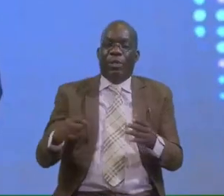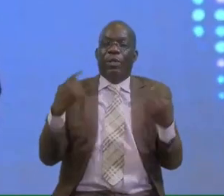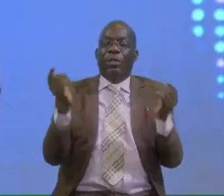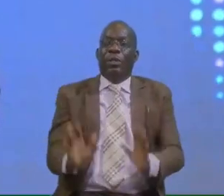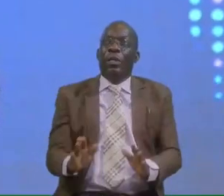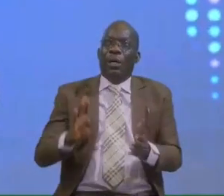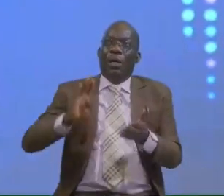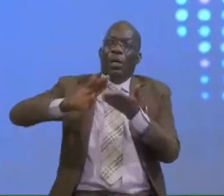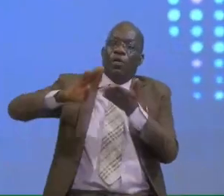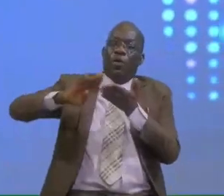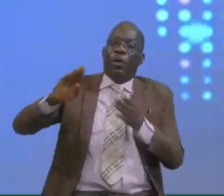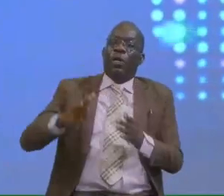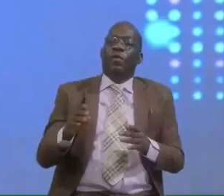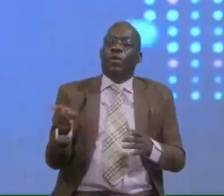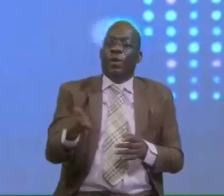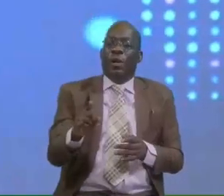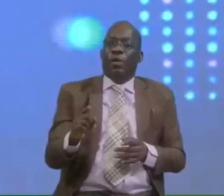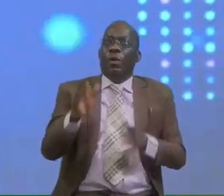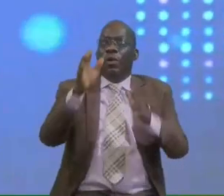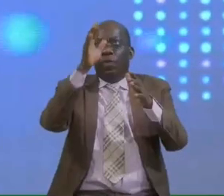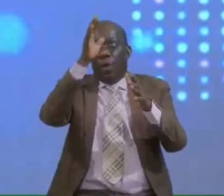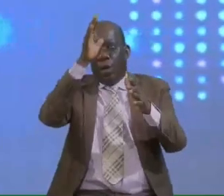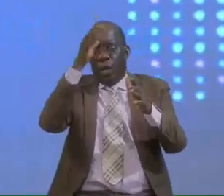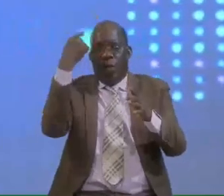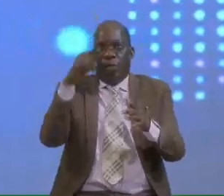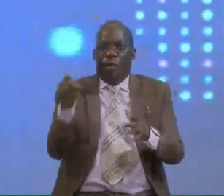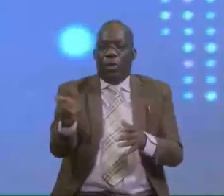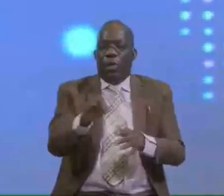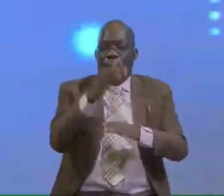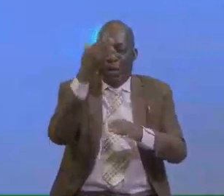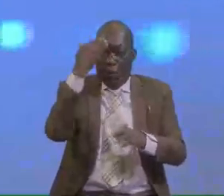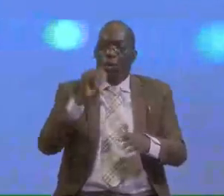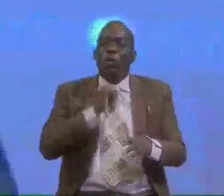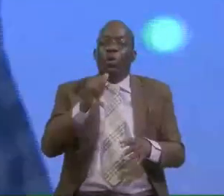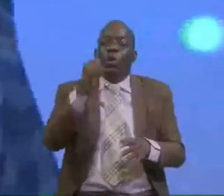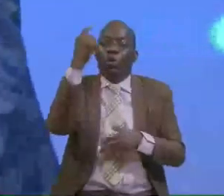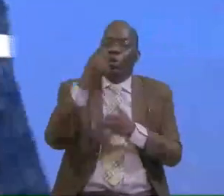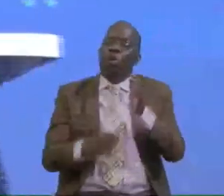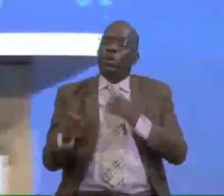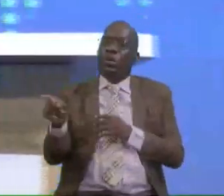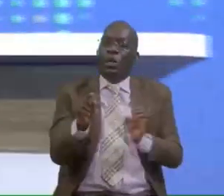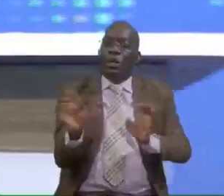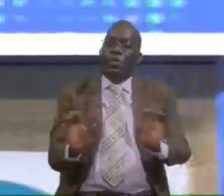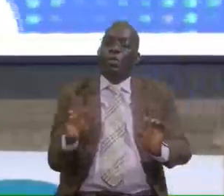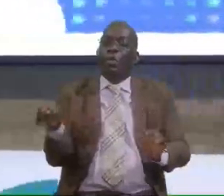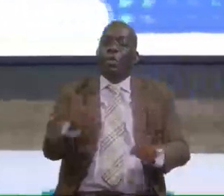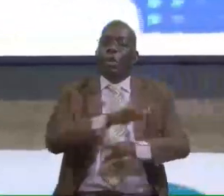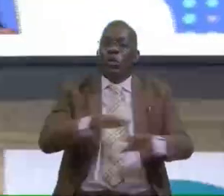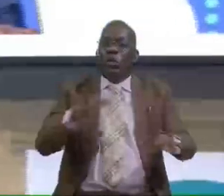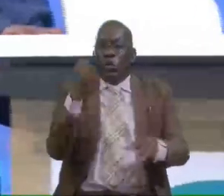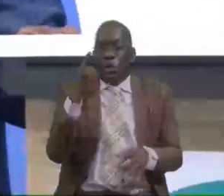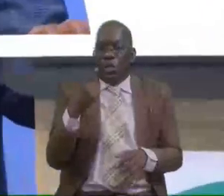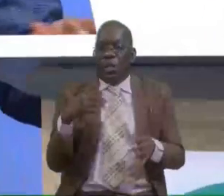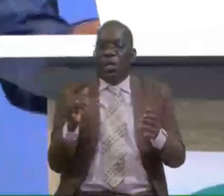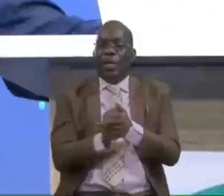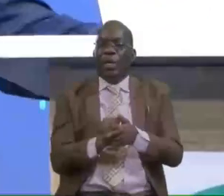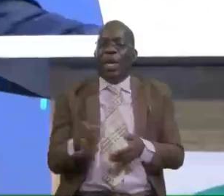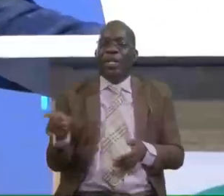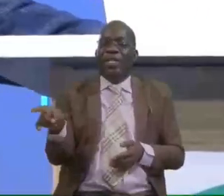les pécheurs, car ils ne savent pas ce qu'ils font. Ils ne comprennent pas, ils ne savent pas que le